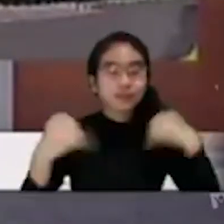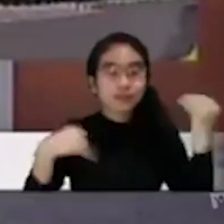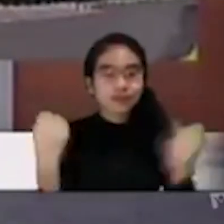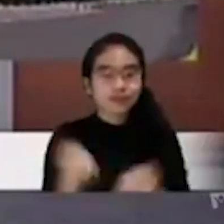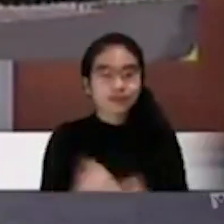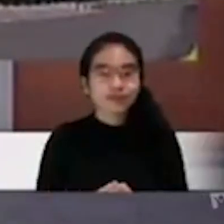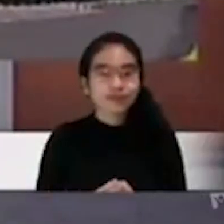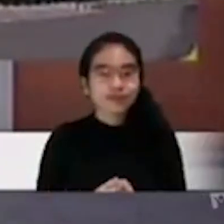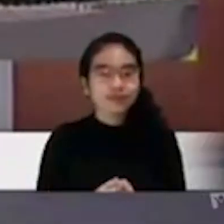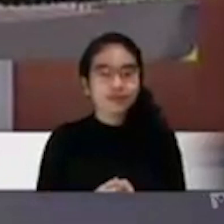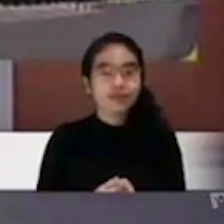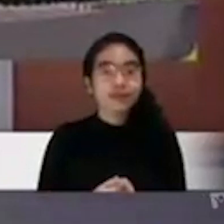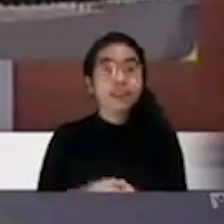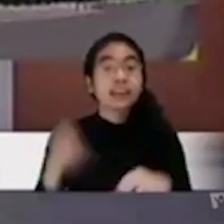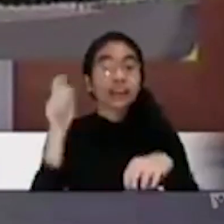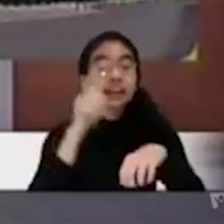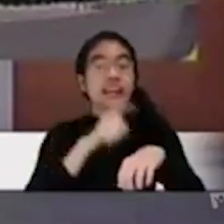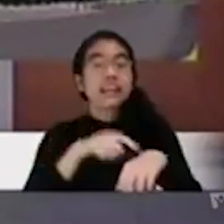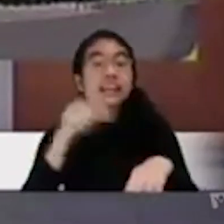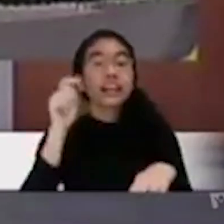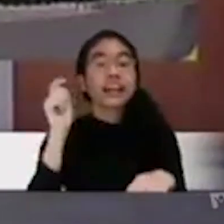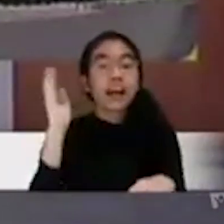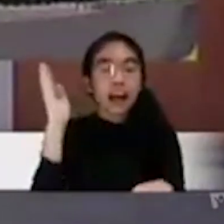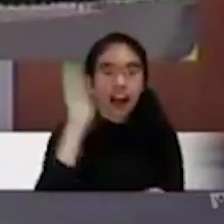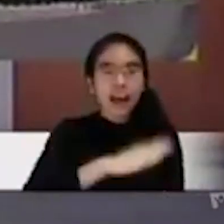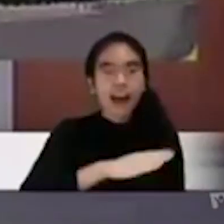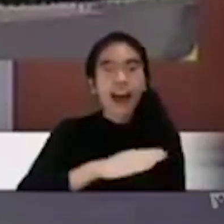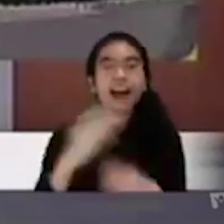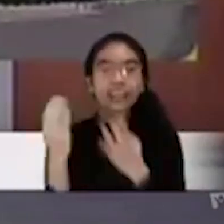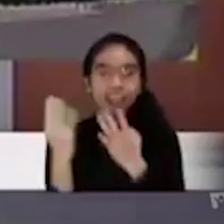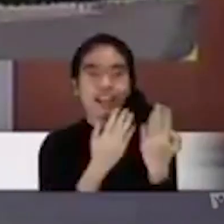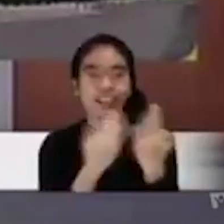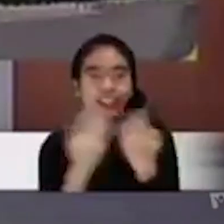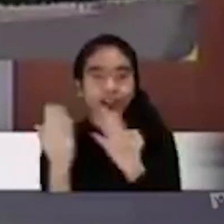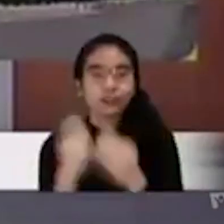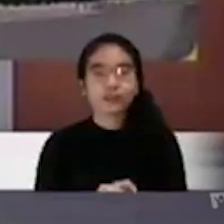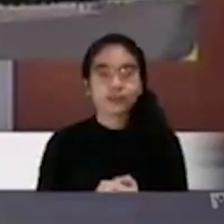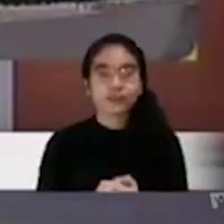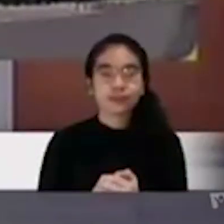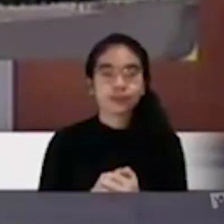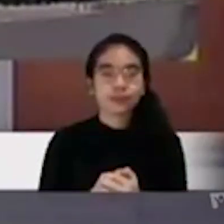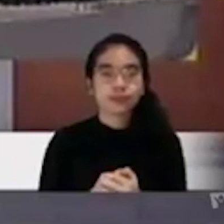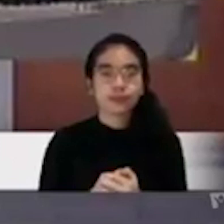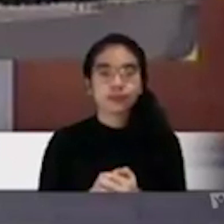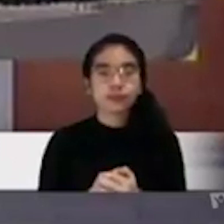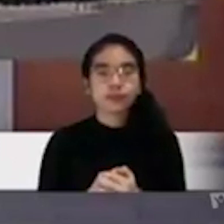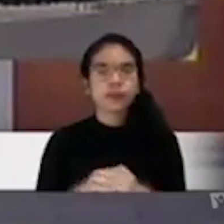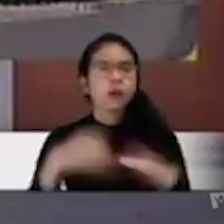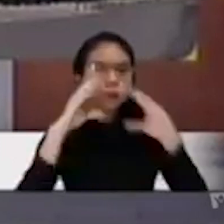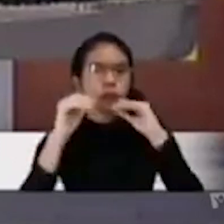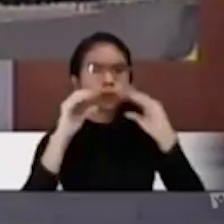Advent Bandung yang ke-70 ini. Berbicara tentang Dirgahayu